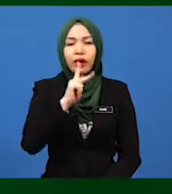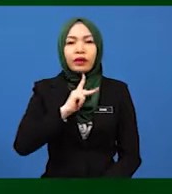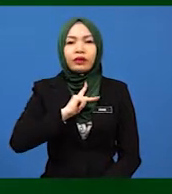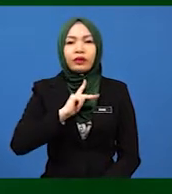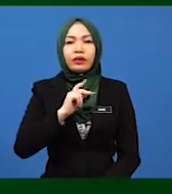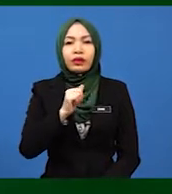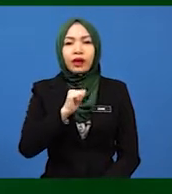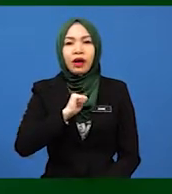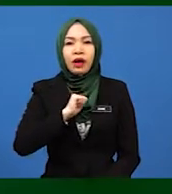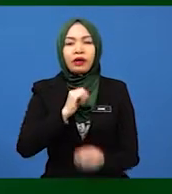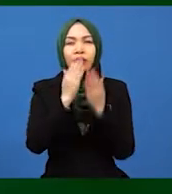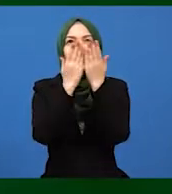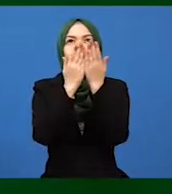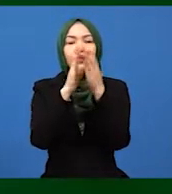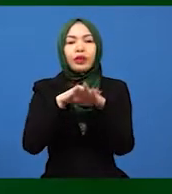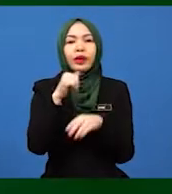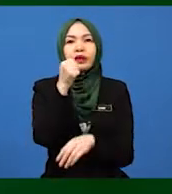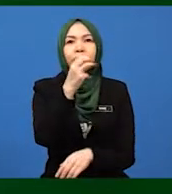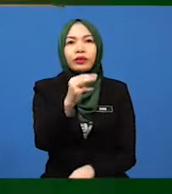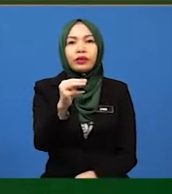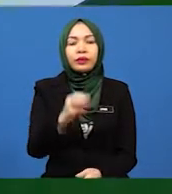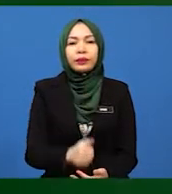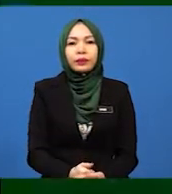bersyukur kepadamu.